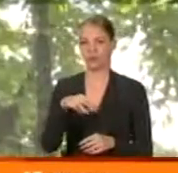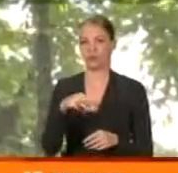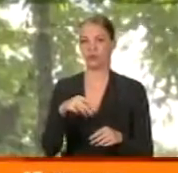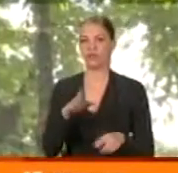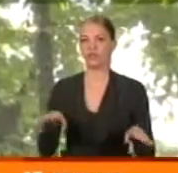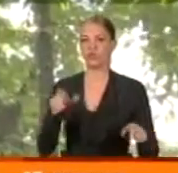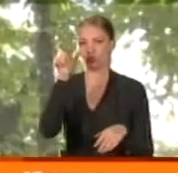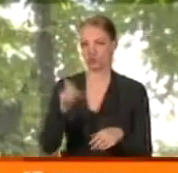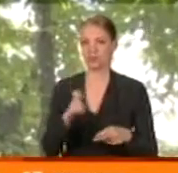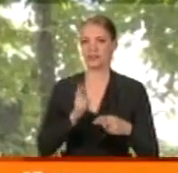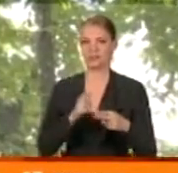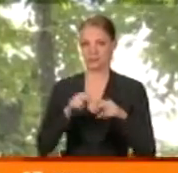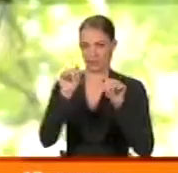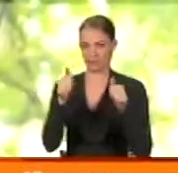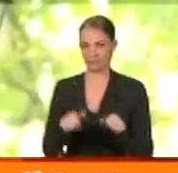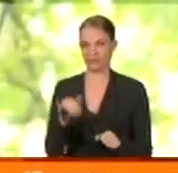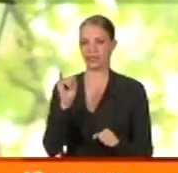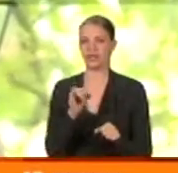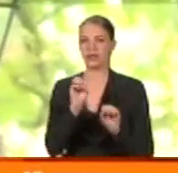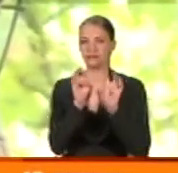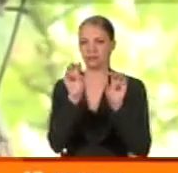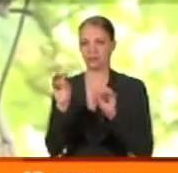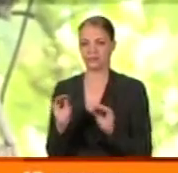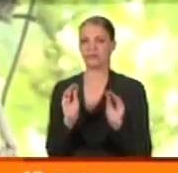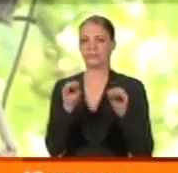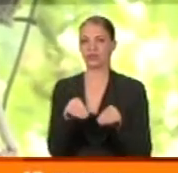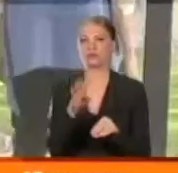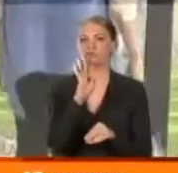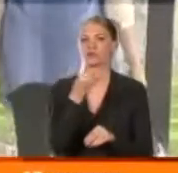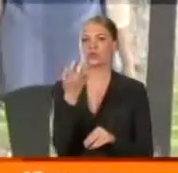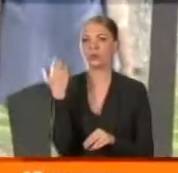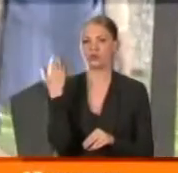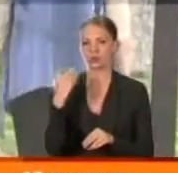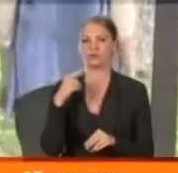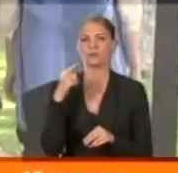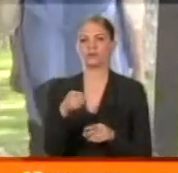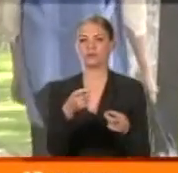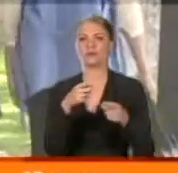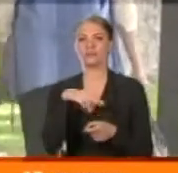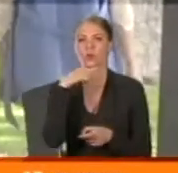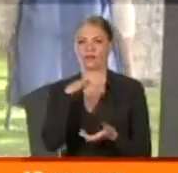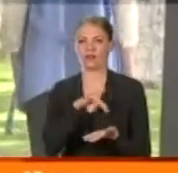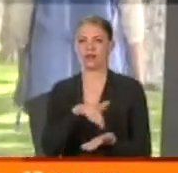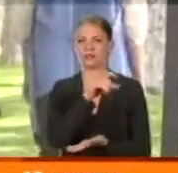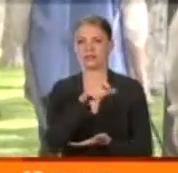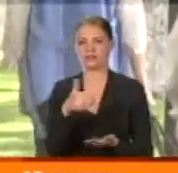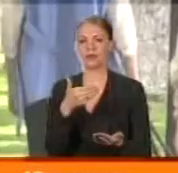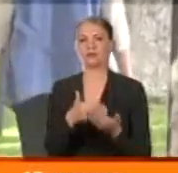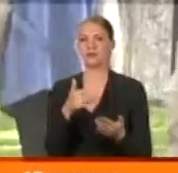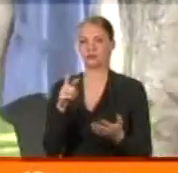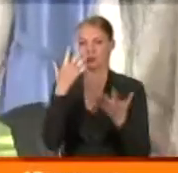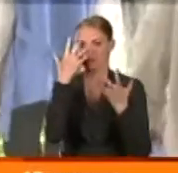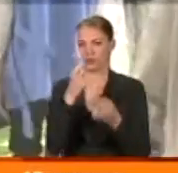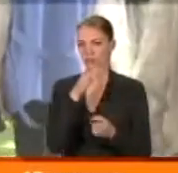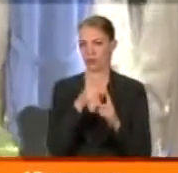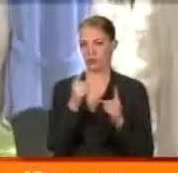летючу людину з металевого каркасу і світлодіодних лампочок встановили 4 роки тому. Вона привертала увагу містян, передусім темної